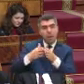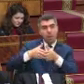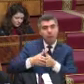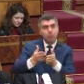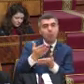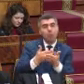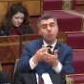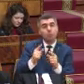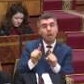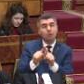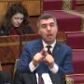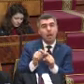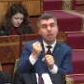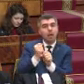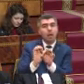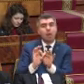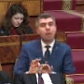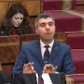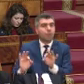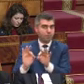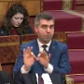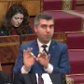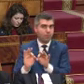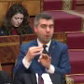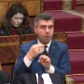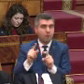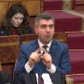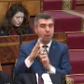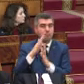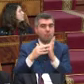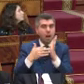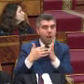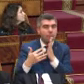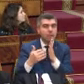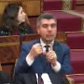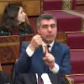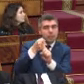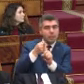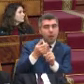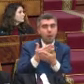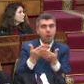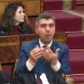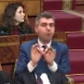ذلك. ما كنظنش بانه مخطط ديال اليوتيس بالطموح ديالو بالسرعه ديالو انتم والعمل اللي كتقوموا به على مستوى.